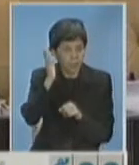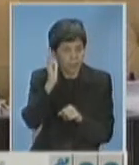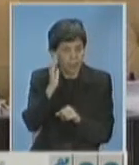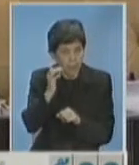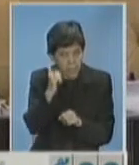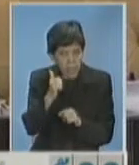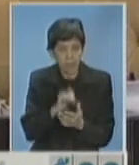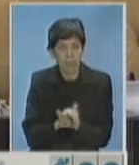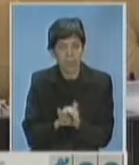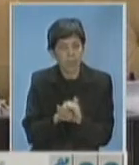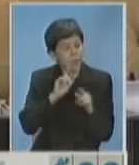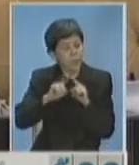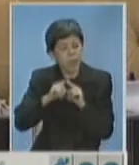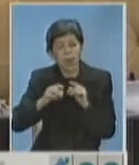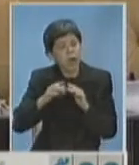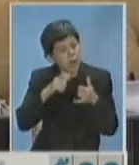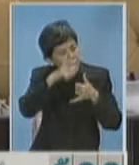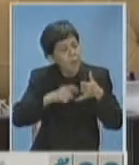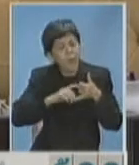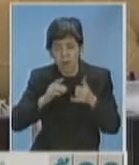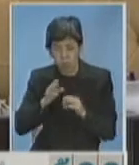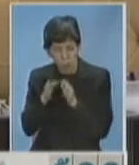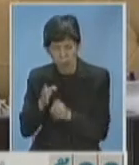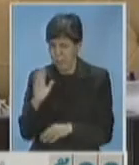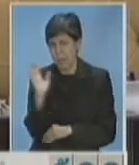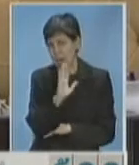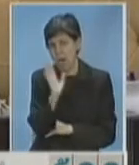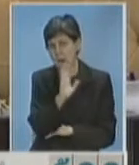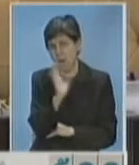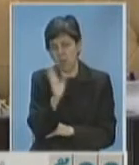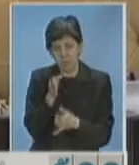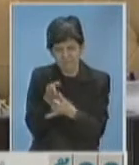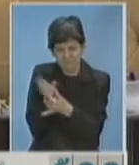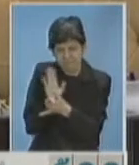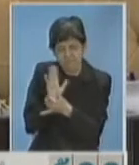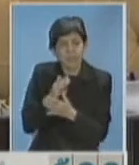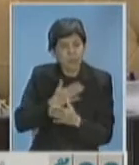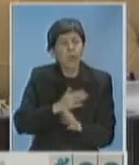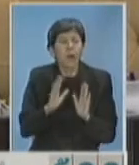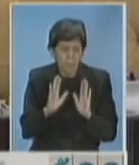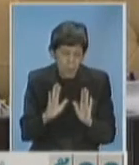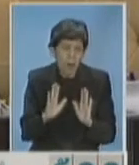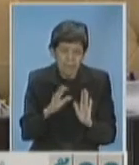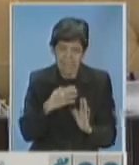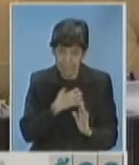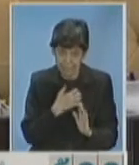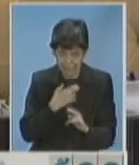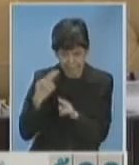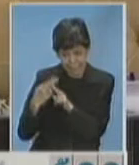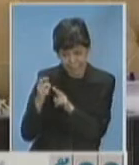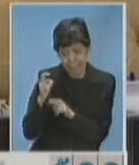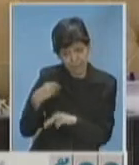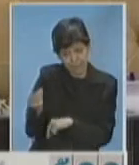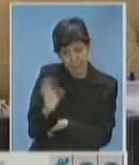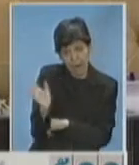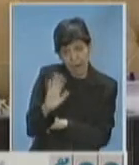จะเป็นสไตล์ไหนไม่ว่าแต่จะไปใส่ร้ายคนอื่นนะคงไม่ได้นะครับก็ขอความกรุณาเท่านี้เองอย่าทำให้คนอื่นเสียหายเพรา